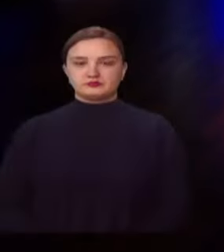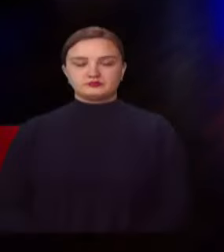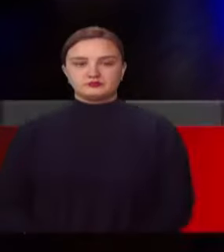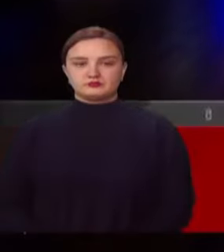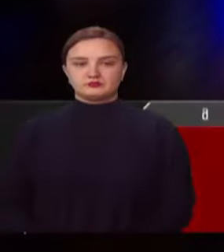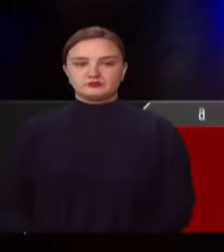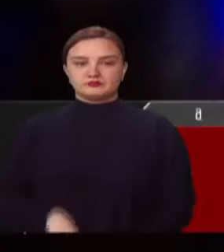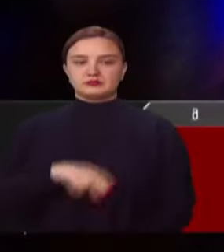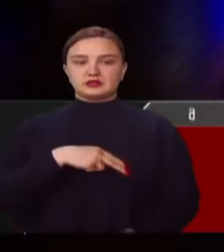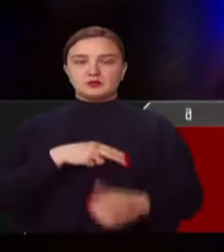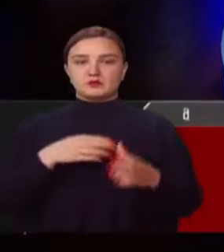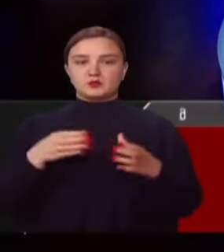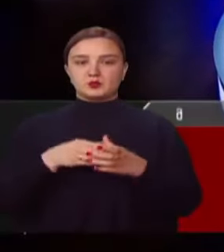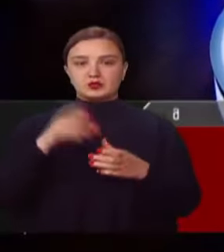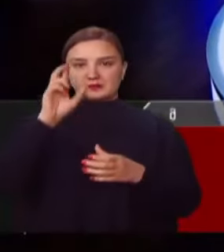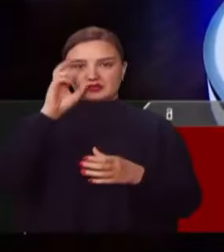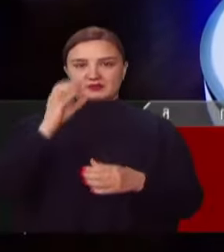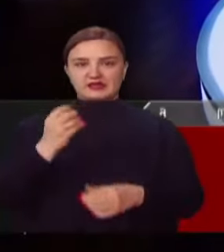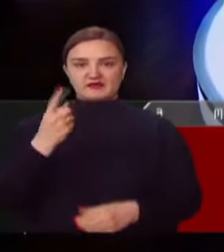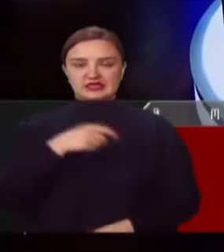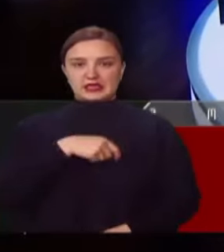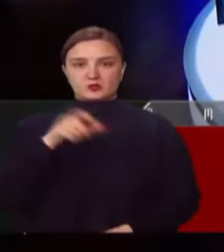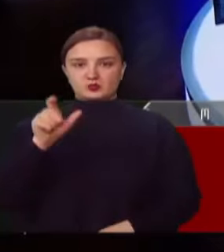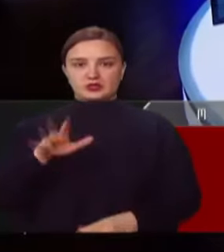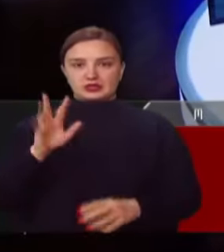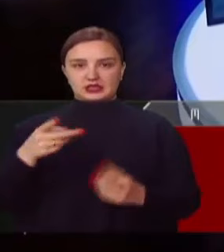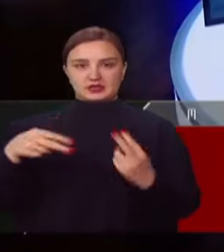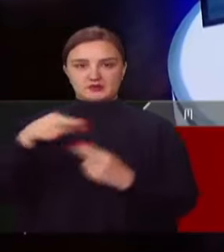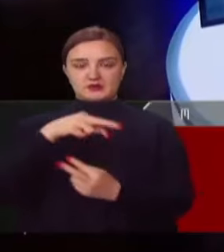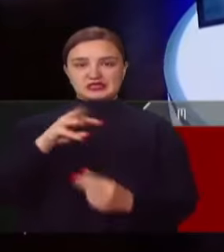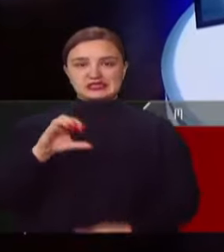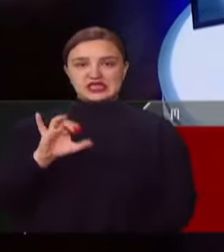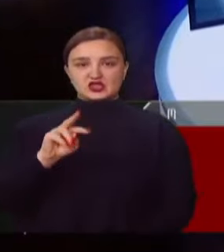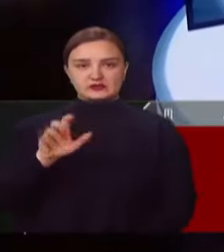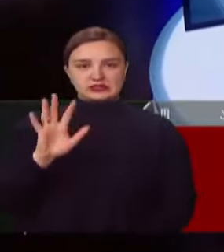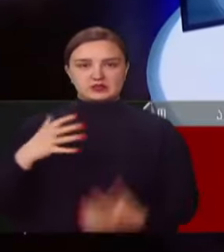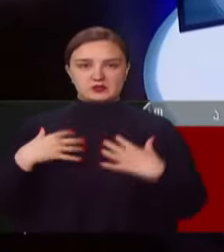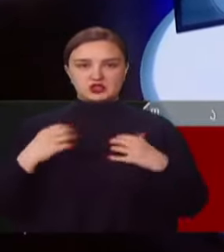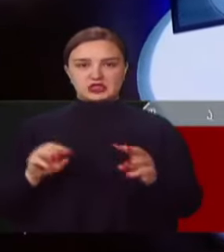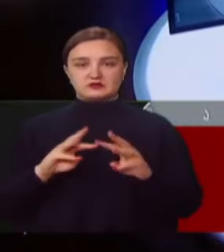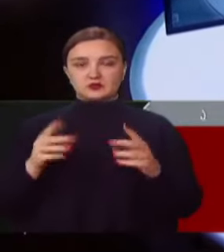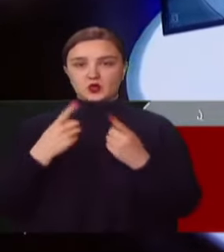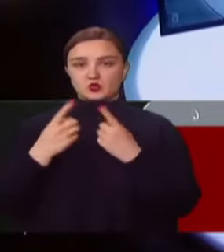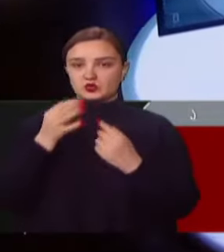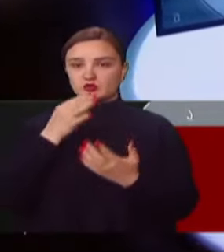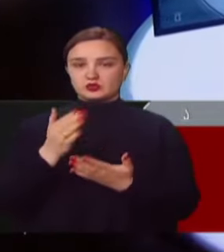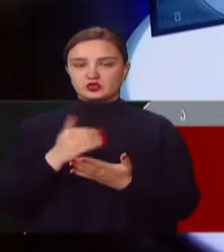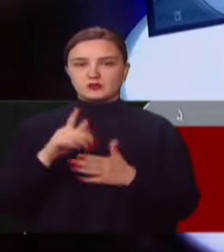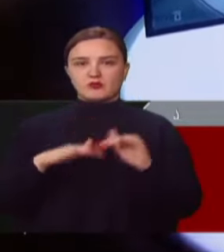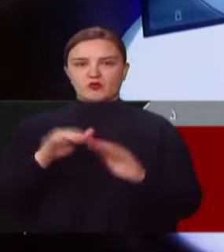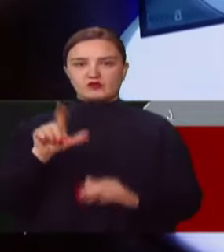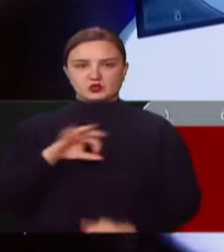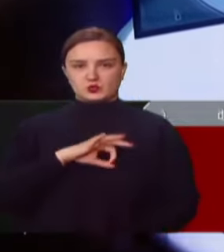საპარლამენტო გუნდიდან მთავრობაში კიდევ ერთი დეპუტატი ინაცვლებს მიხეილ სარჯველაძე ჯანდაცვის მინისტრი იქნება. კონსულტაციების შემდეგ არჩევანი პროფესიით